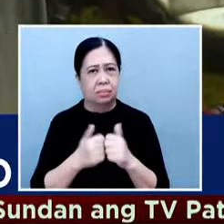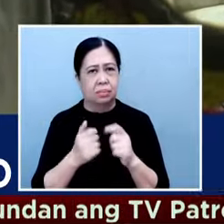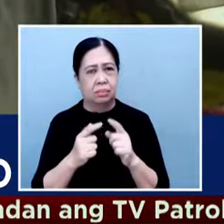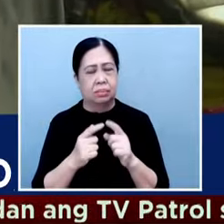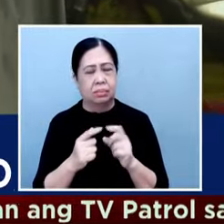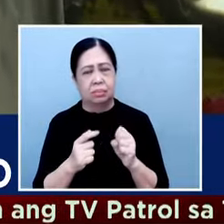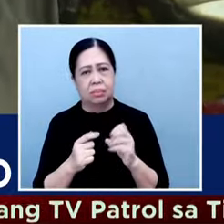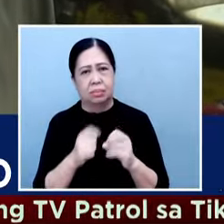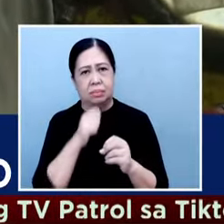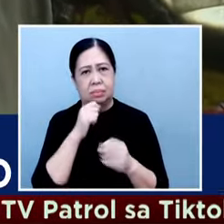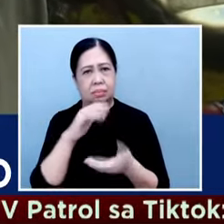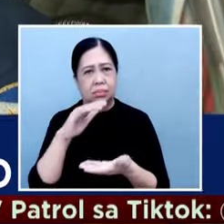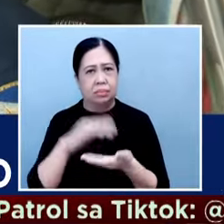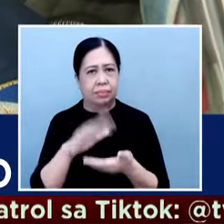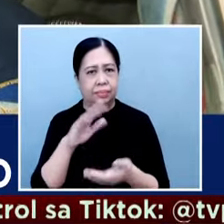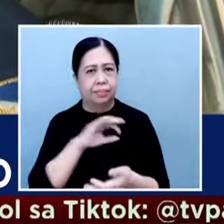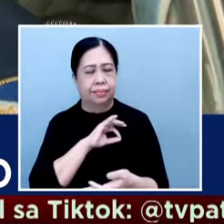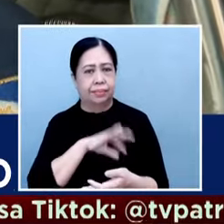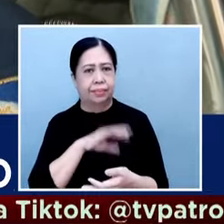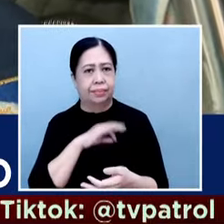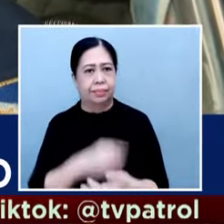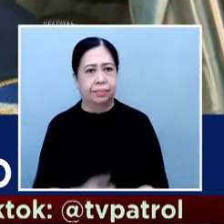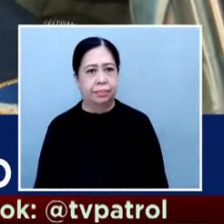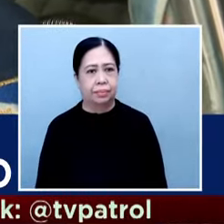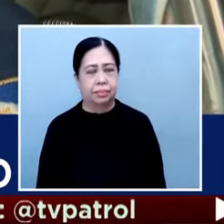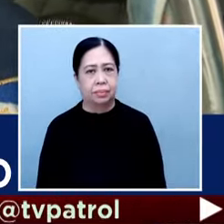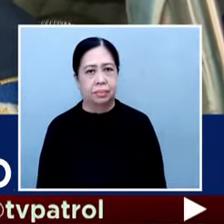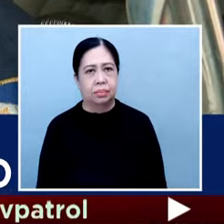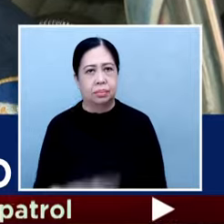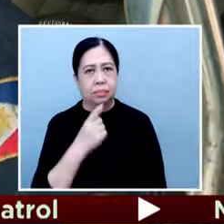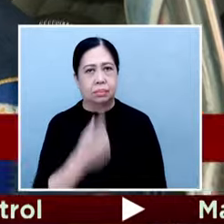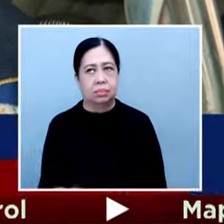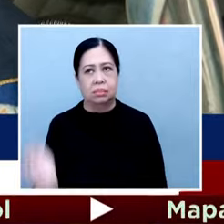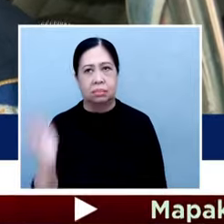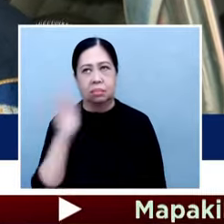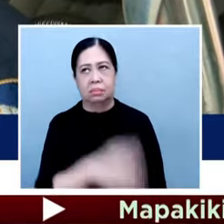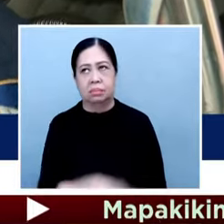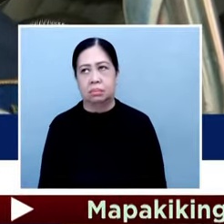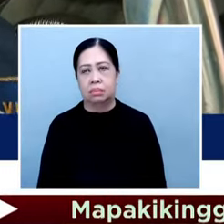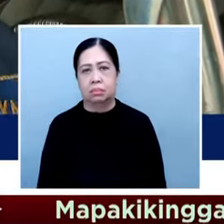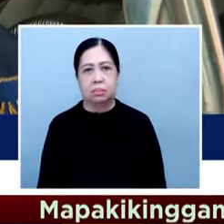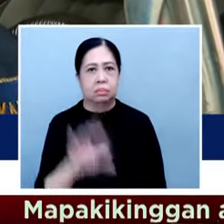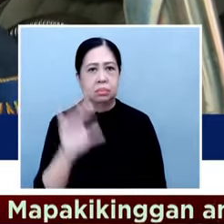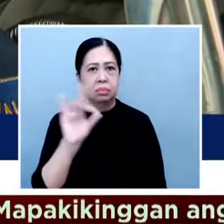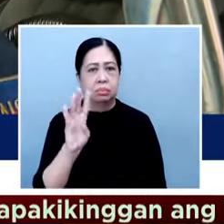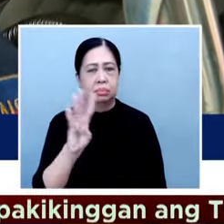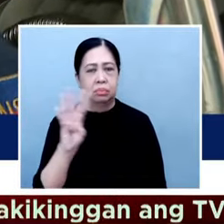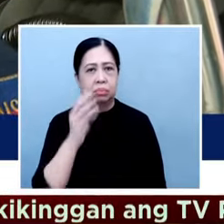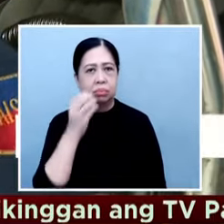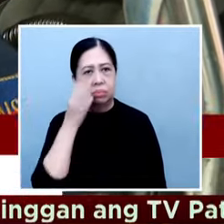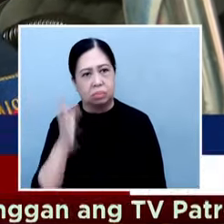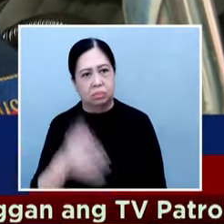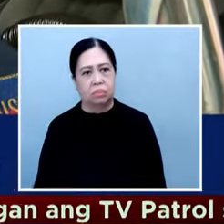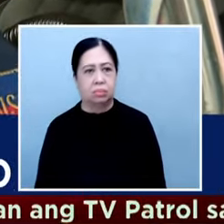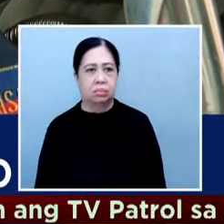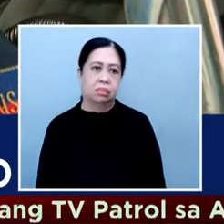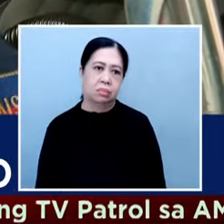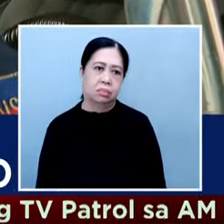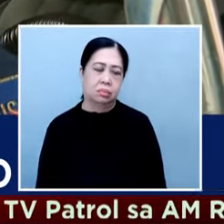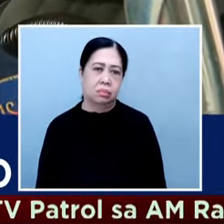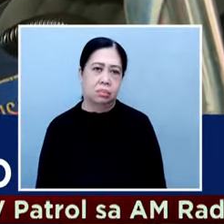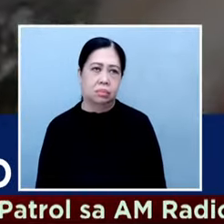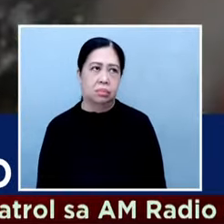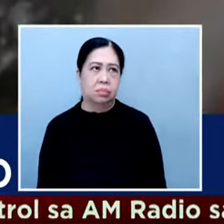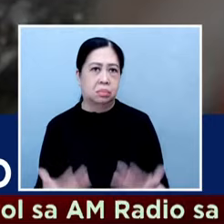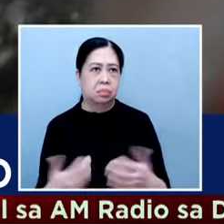hindi mabawasan ang kita. Magkapon na rata, mga alas 4 ka namuhi, diba? Para kumita ng